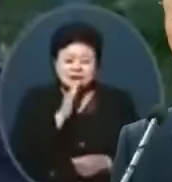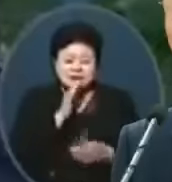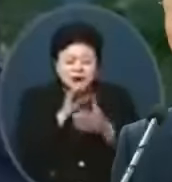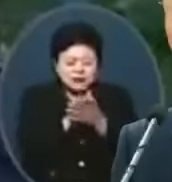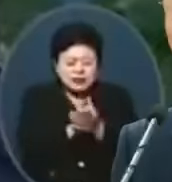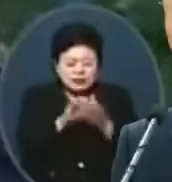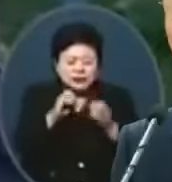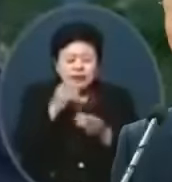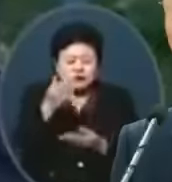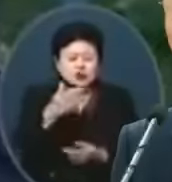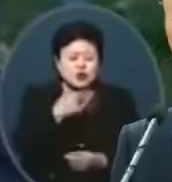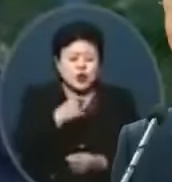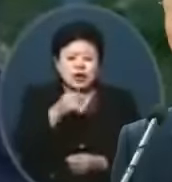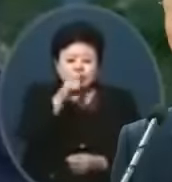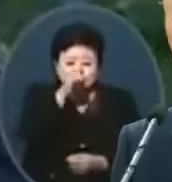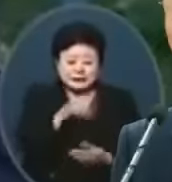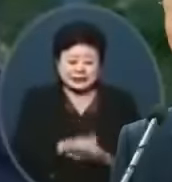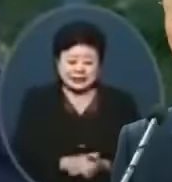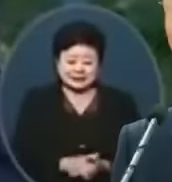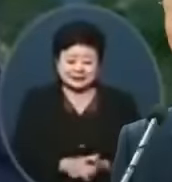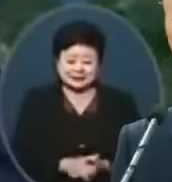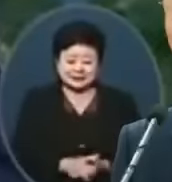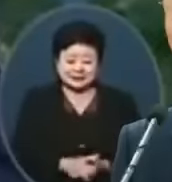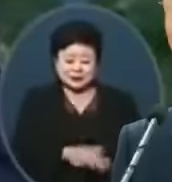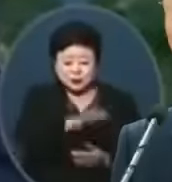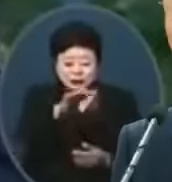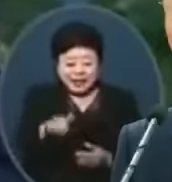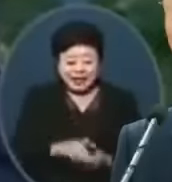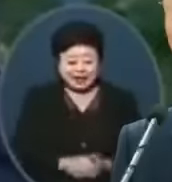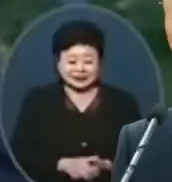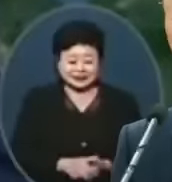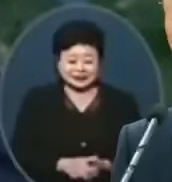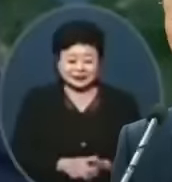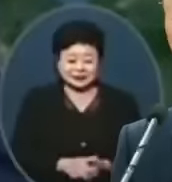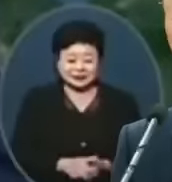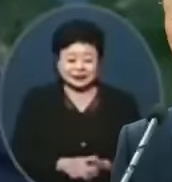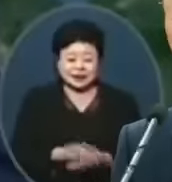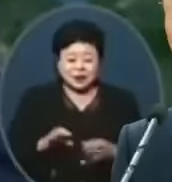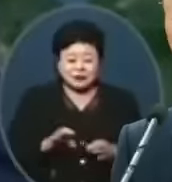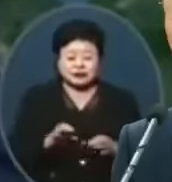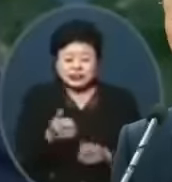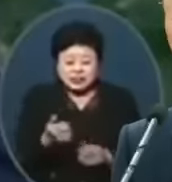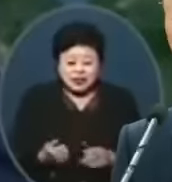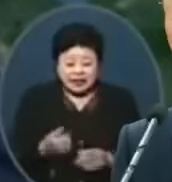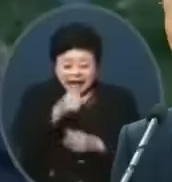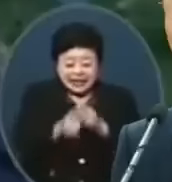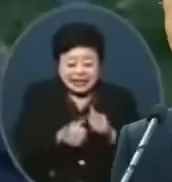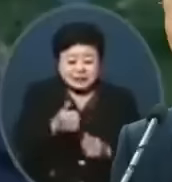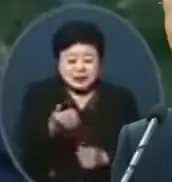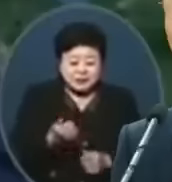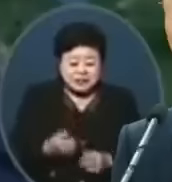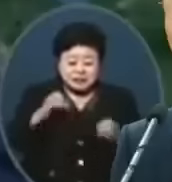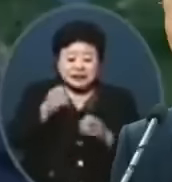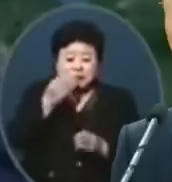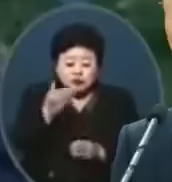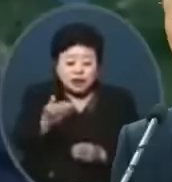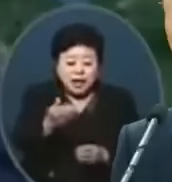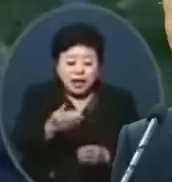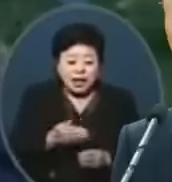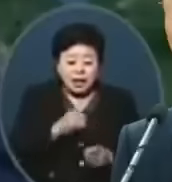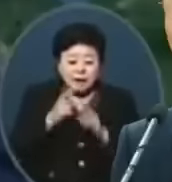기도를 응답해 주시기를 원하시는지, 우리가 부르기도 전에 하나님이 응답하신다고